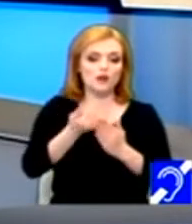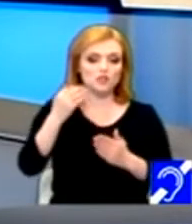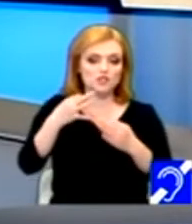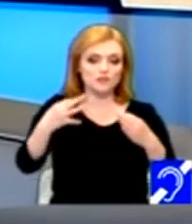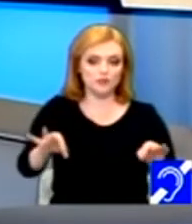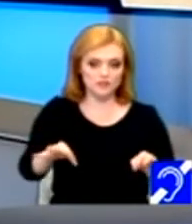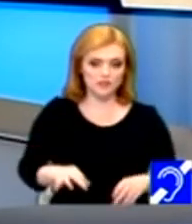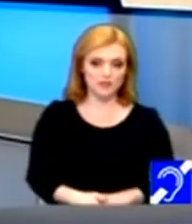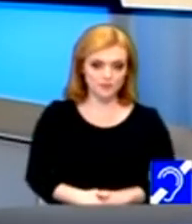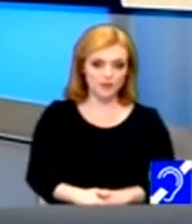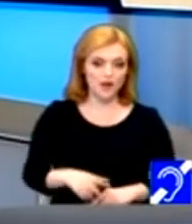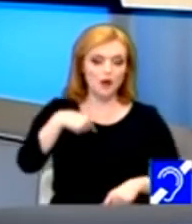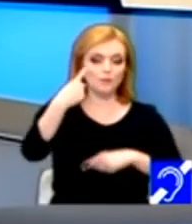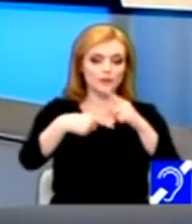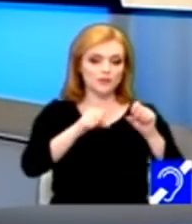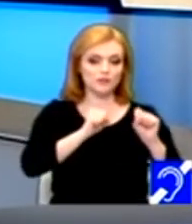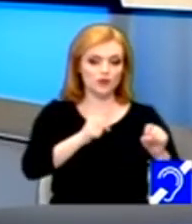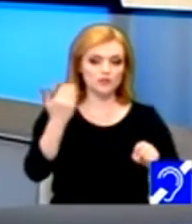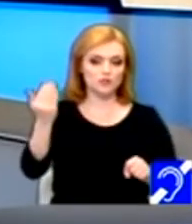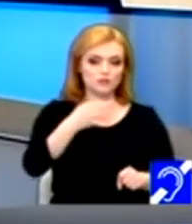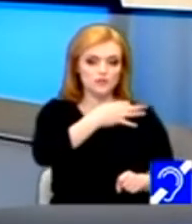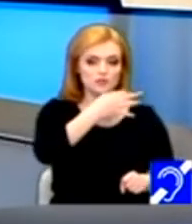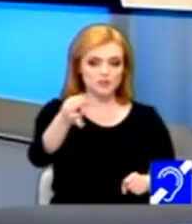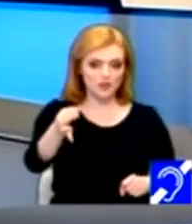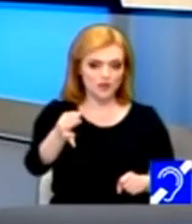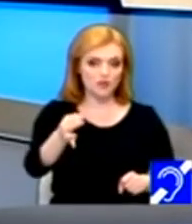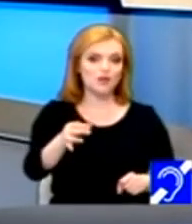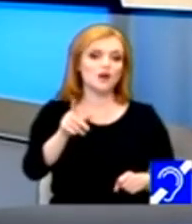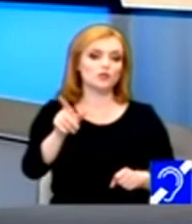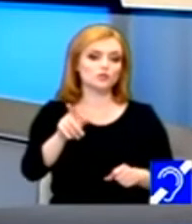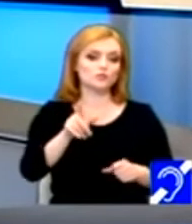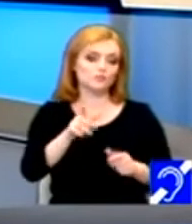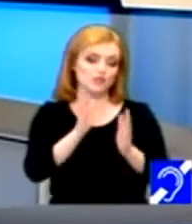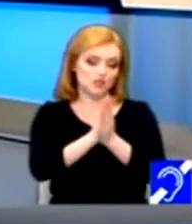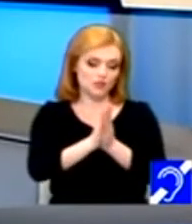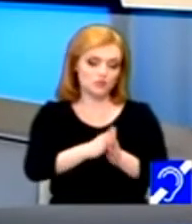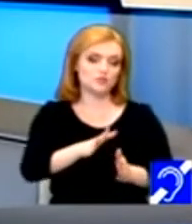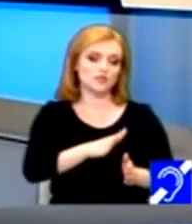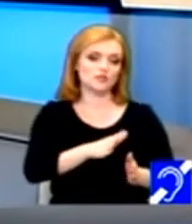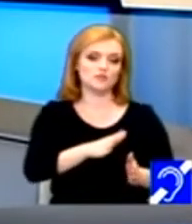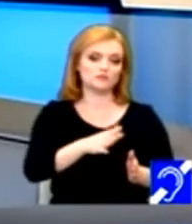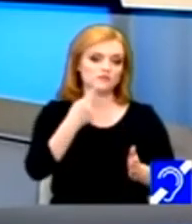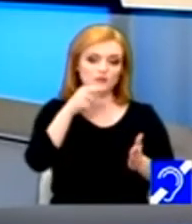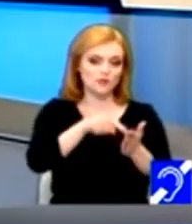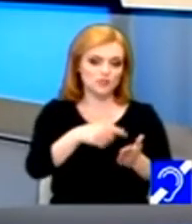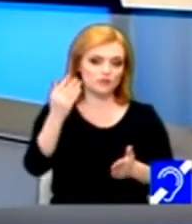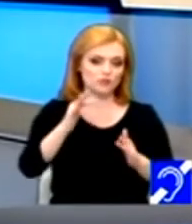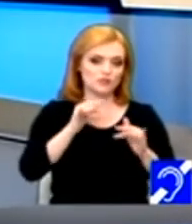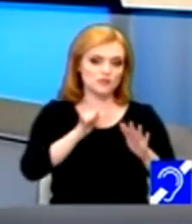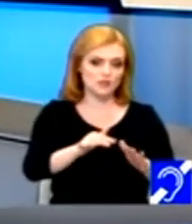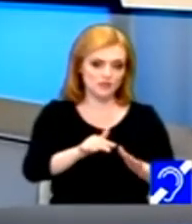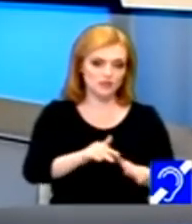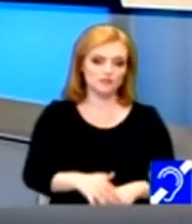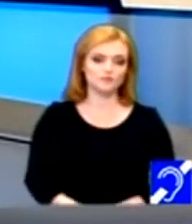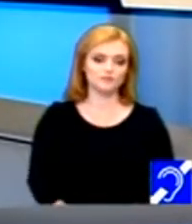Prin intermediul avocaților săi, Filat a făcut un apel către aceștia să dea dovadă de corectitudine și să nu-și mai creeze capital politic